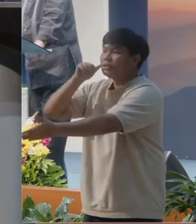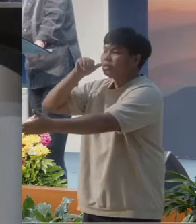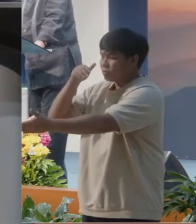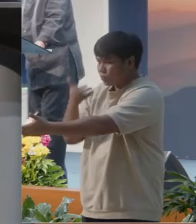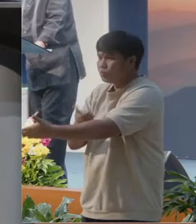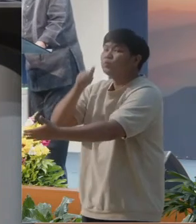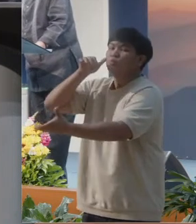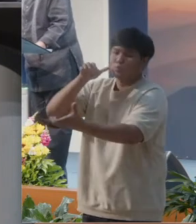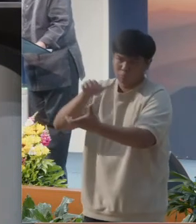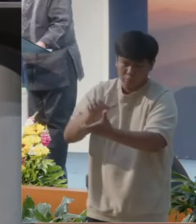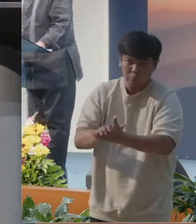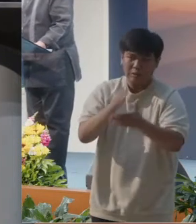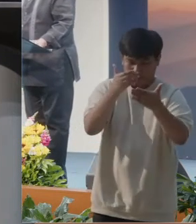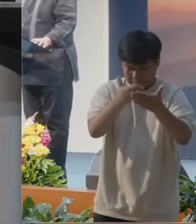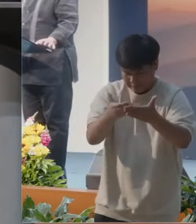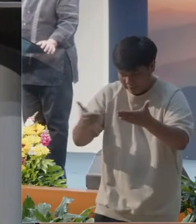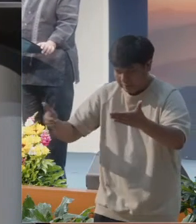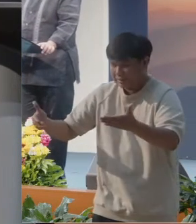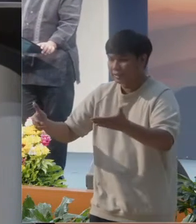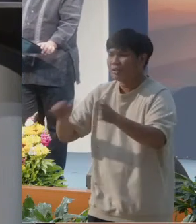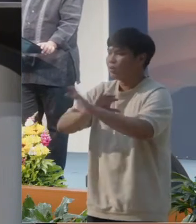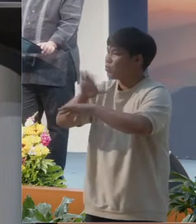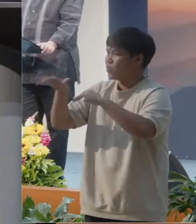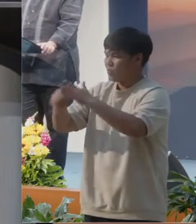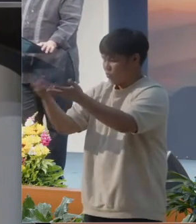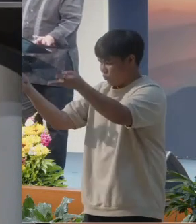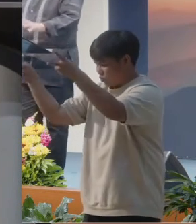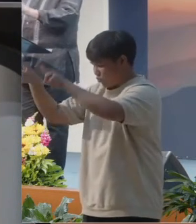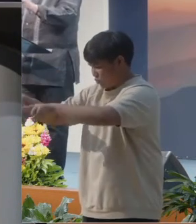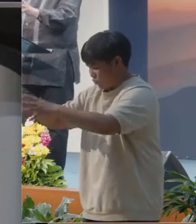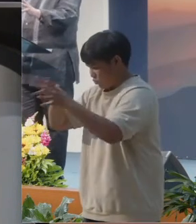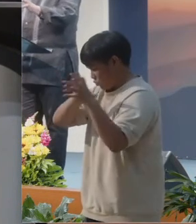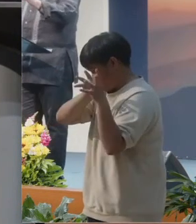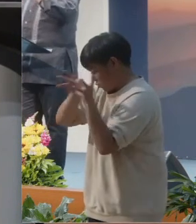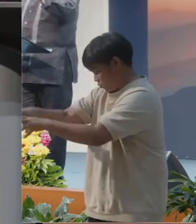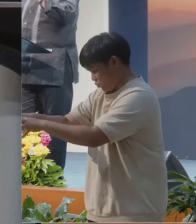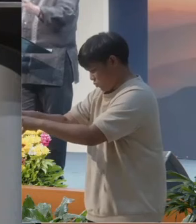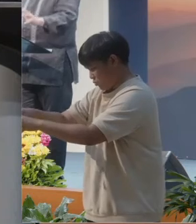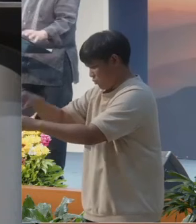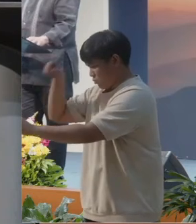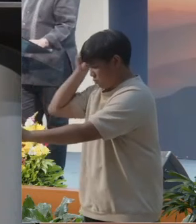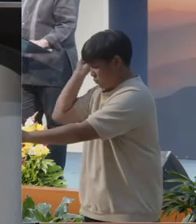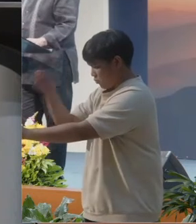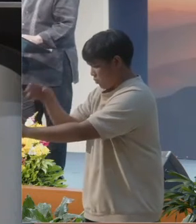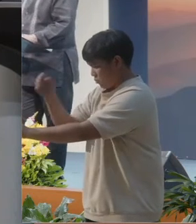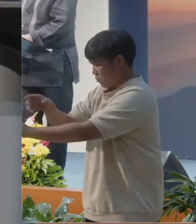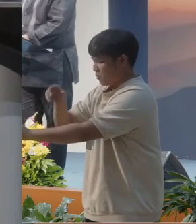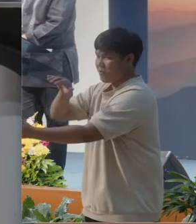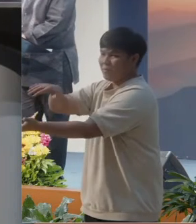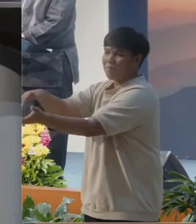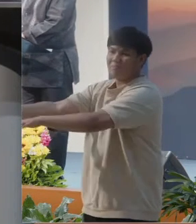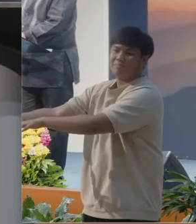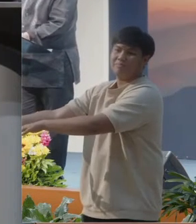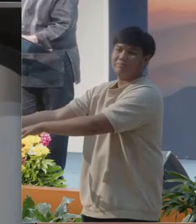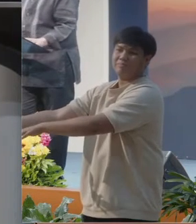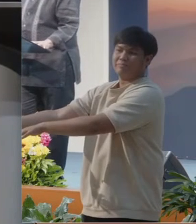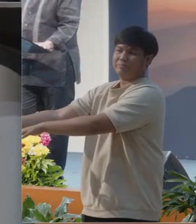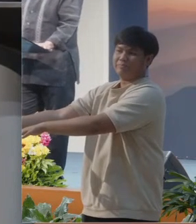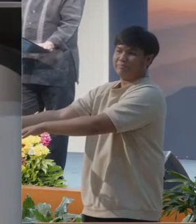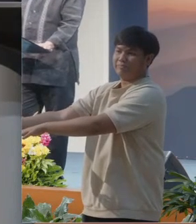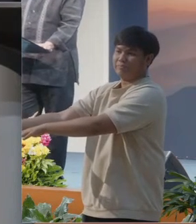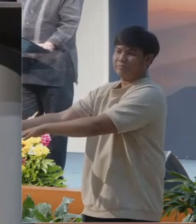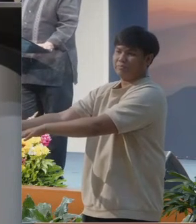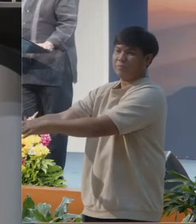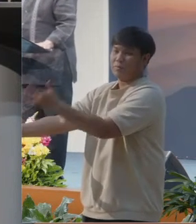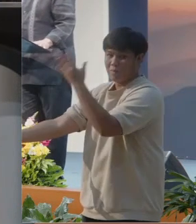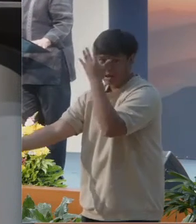ang kanyang mga kagamitan, ay humarap sa buong paghuhusga ng Panginoon.